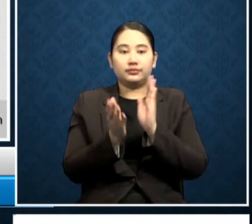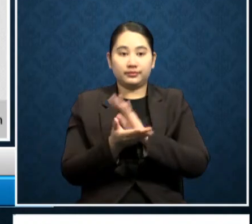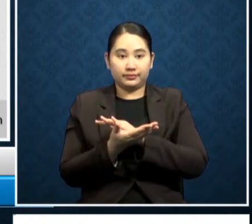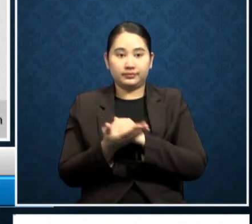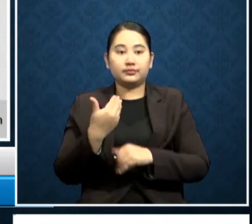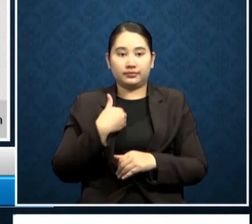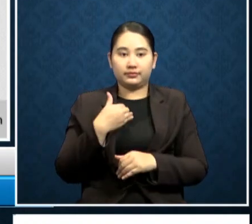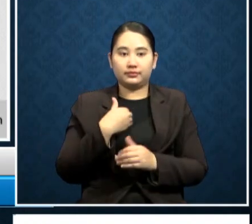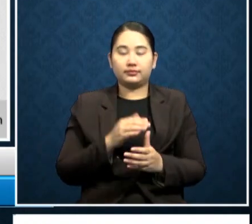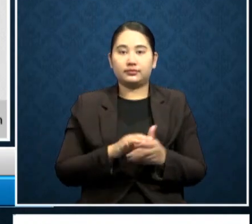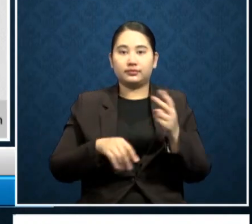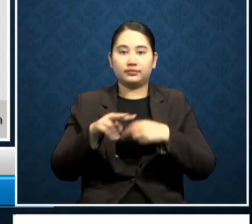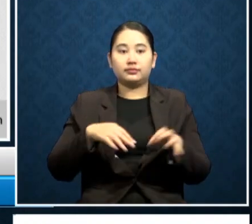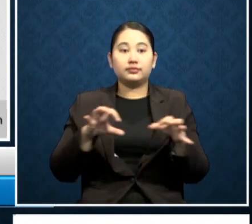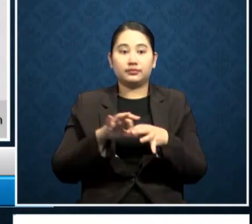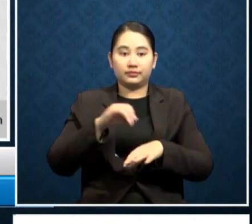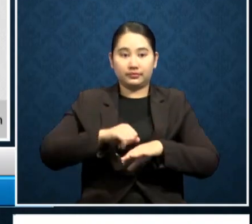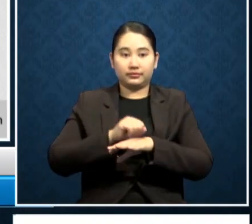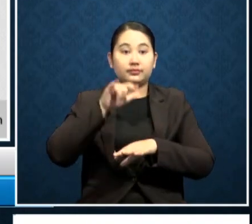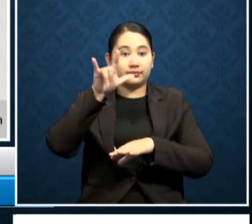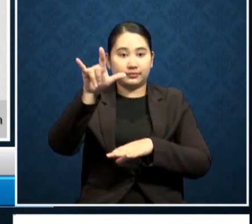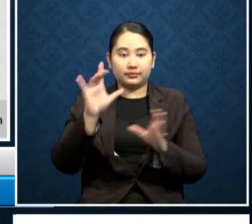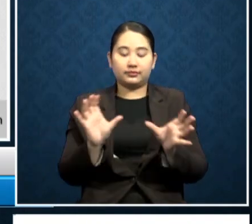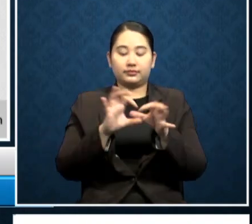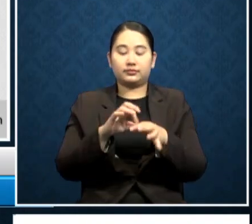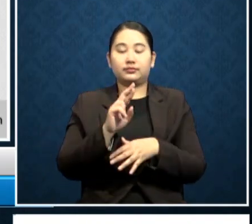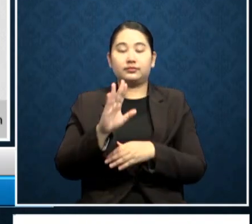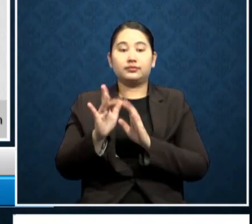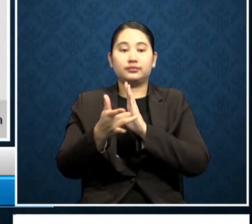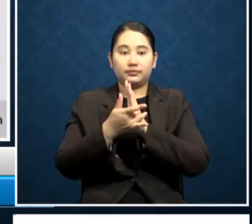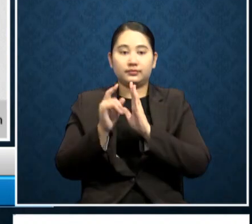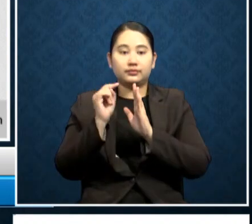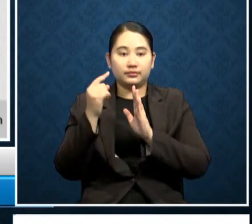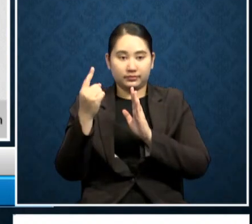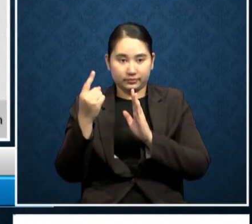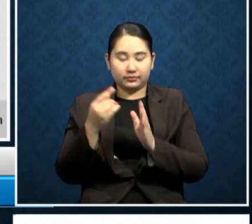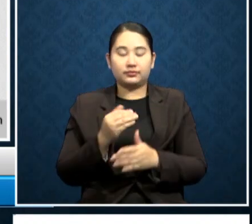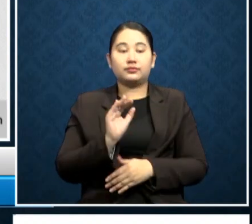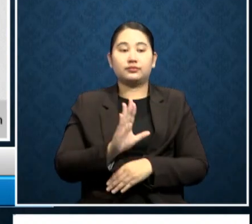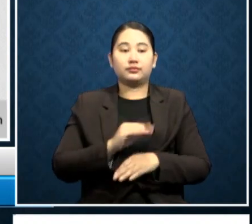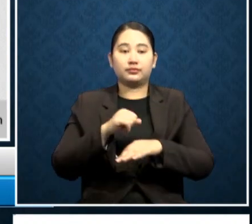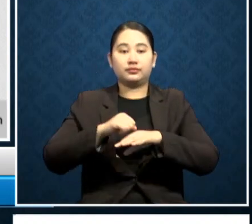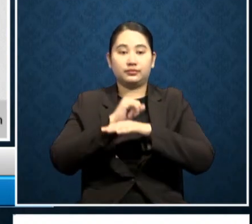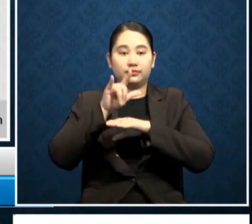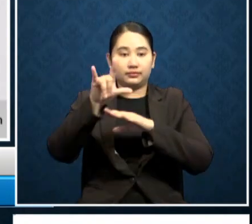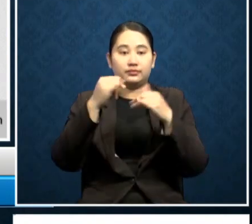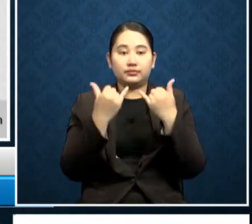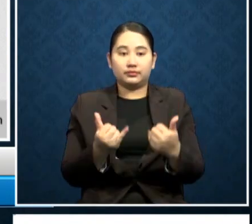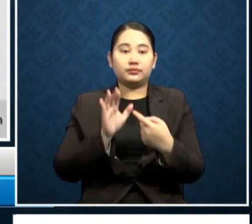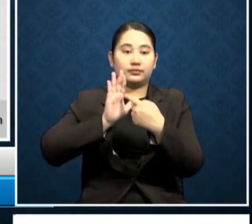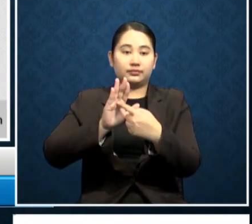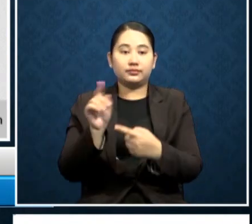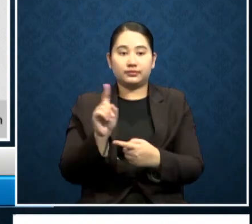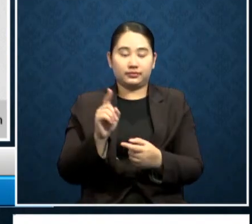พที่ควบคุมจราจรทาอากาศให้สอดคล้องกับระบบเทคโนโลยีของอากาศยานในปัจจุบันเช่น